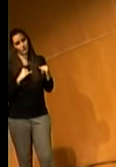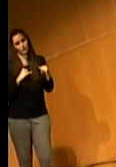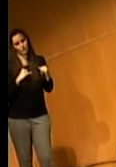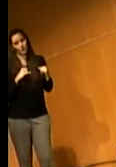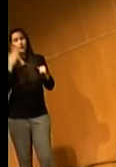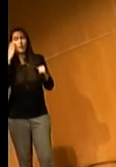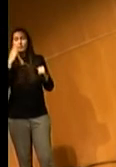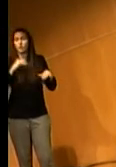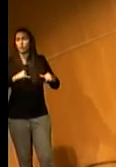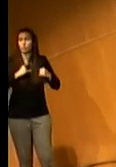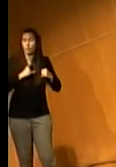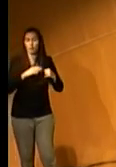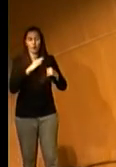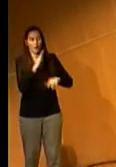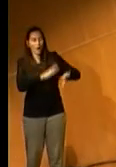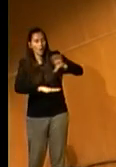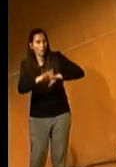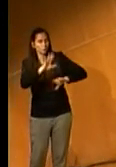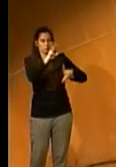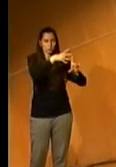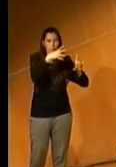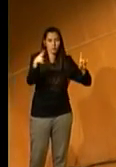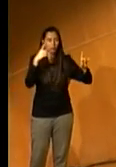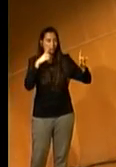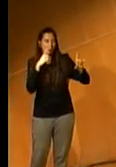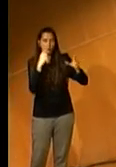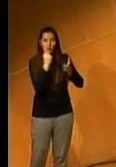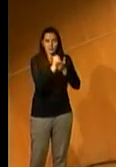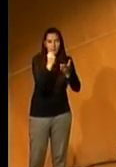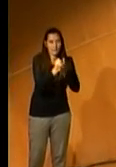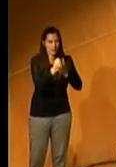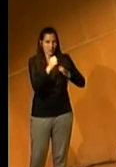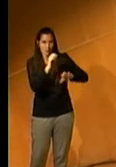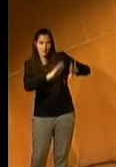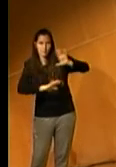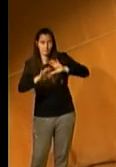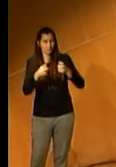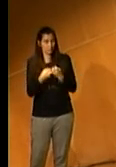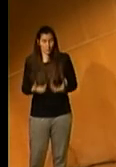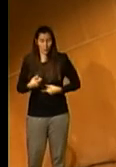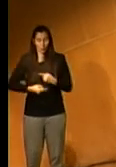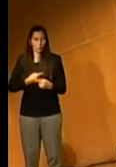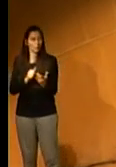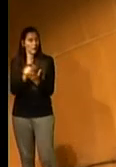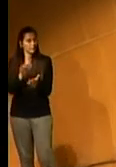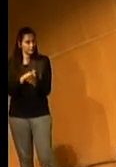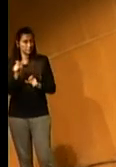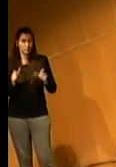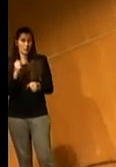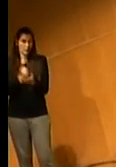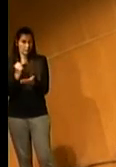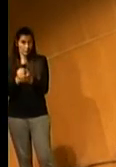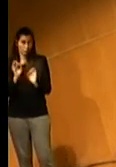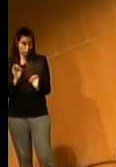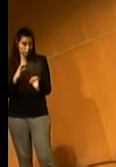aménagements de diplômes pour passer les examens, donc nous on orchestre en ce moment, on fait les inscriptions des examens et on a, c'est vrai, de plus en